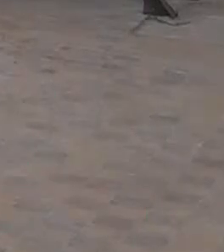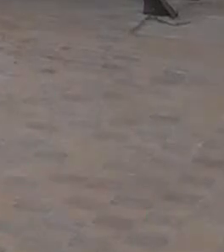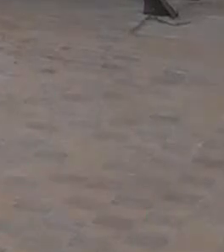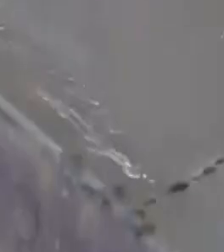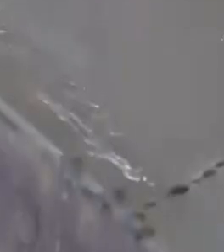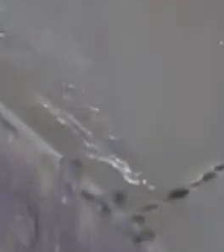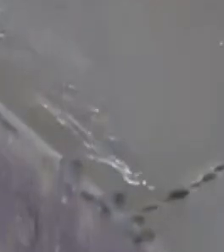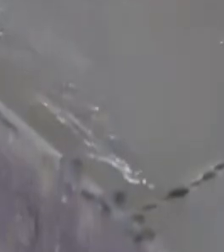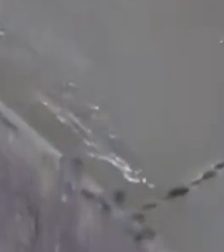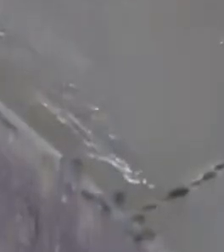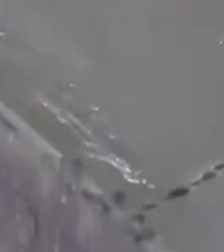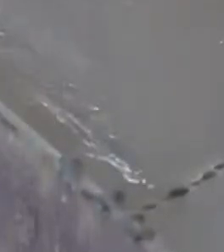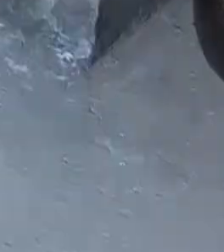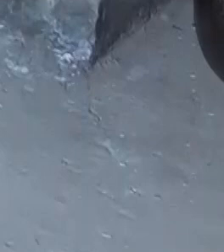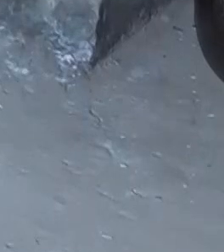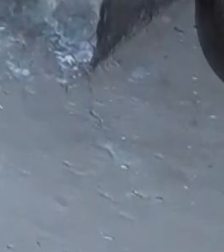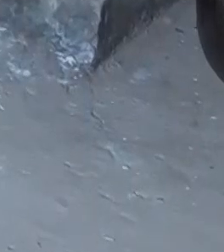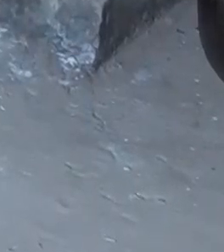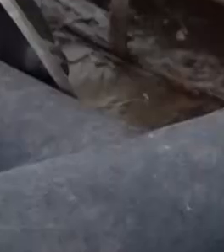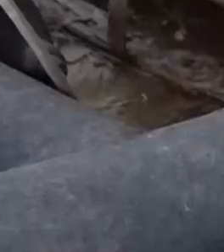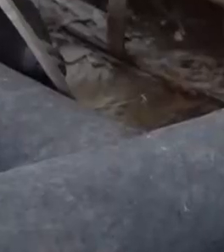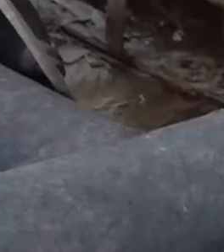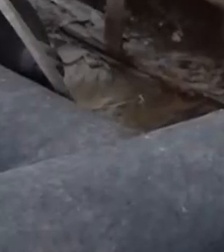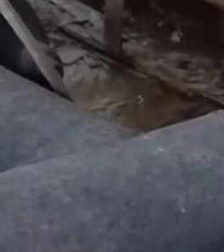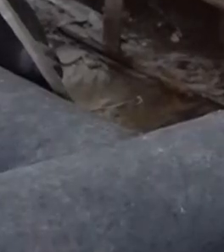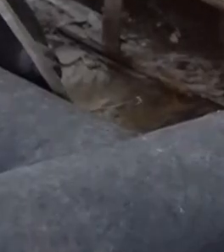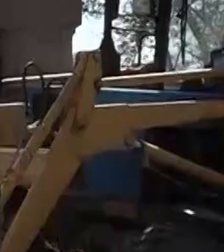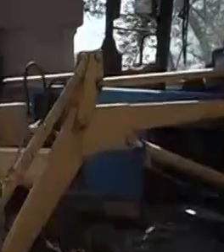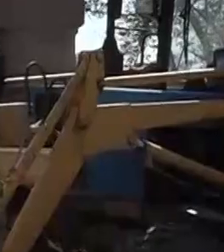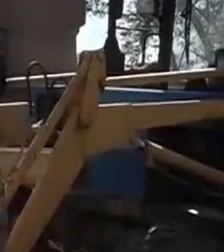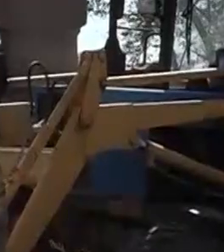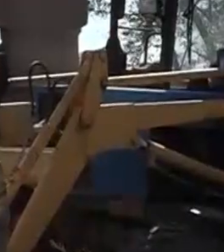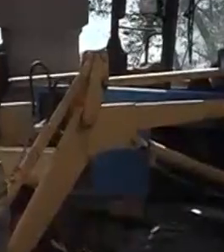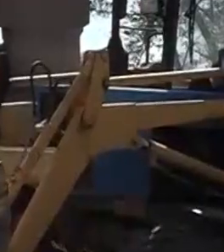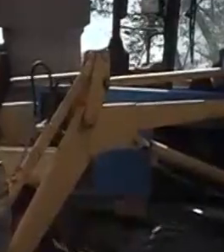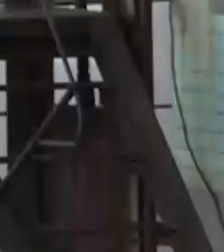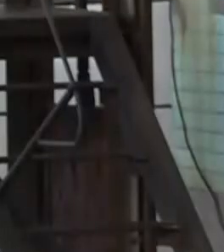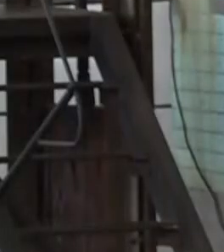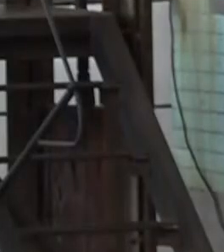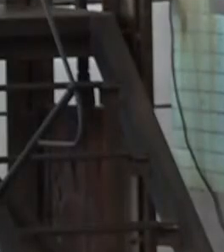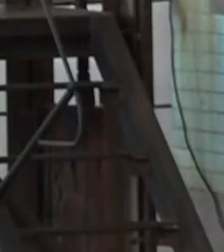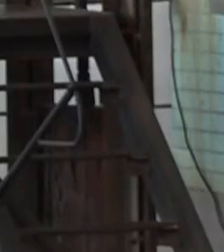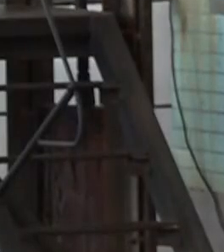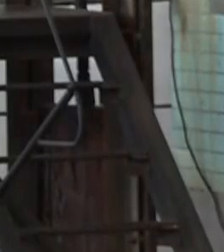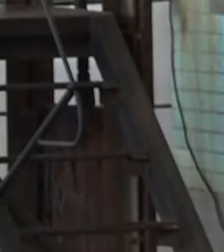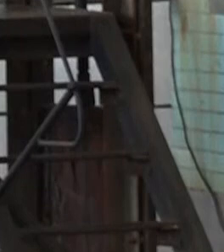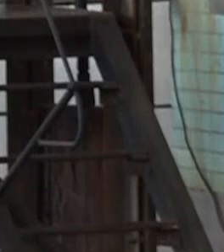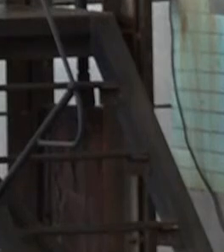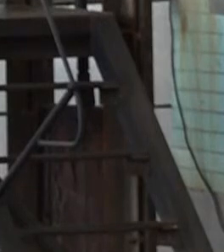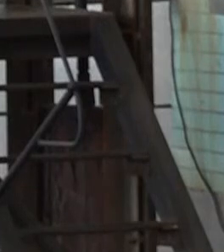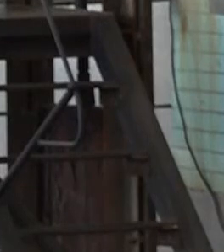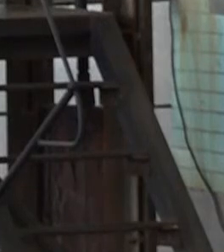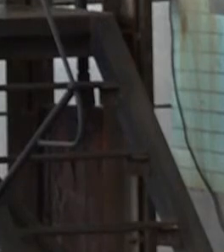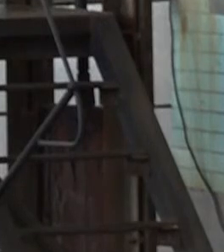Канализационные сети города Кунаев изношены на 99%. Их не ремонтировали с момента прокладки. Сколько еще они продержатся?